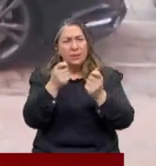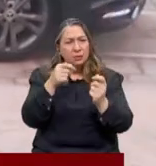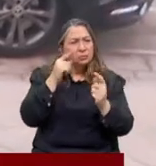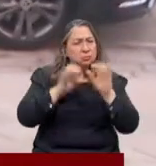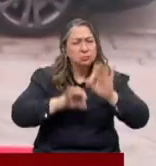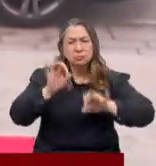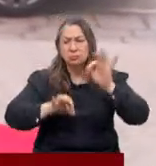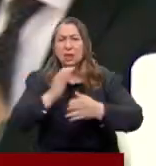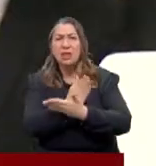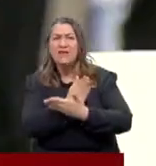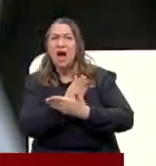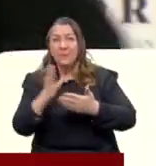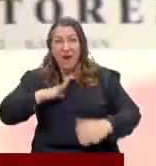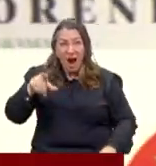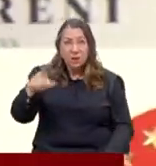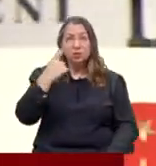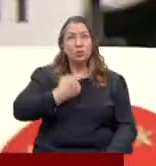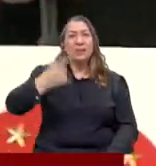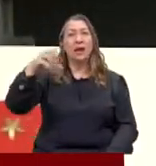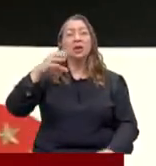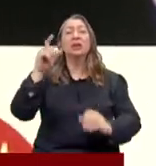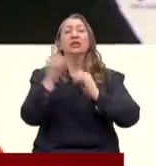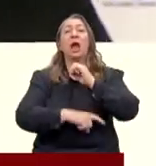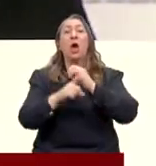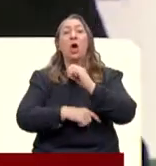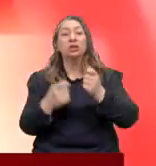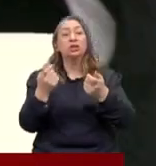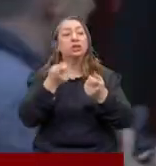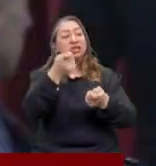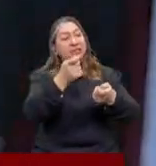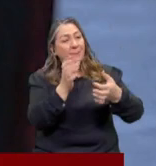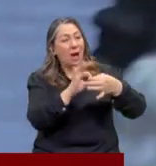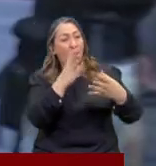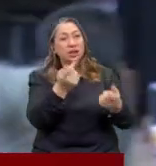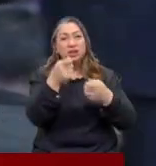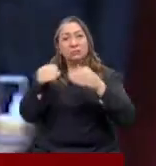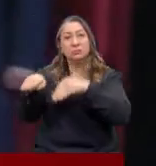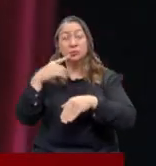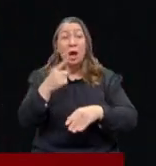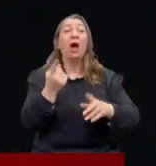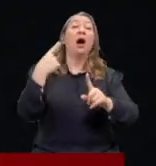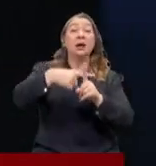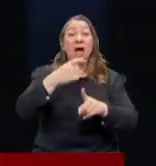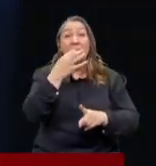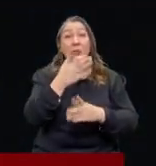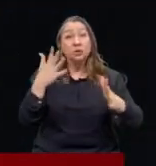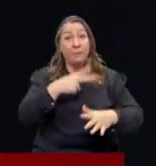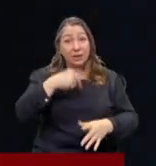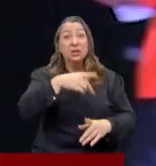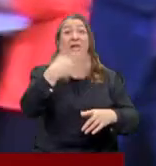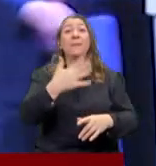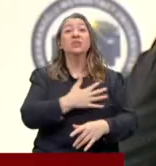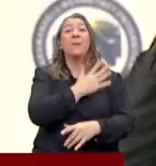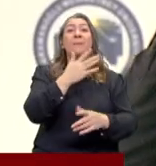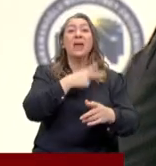teftiş sürerken Cumhurbaşkanı Erdoğan terör aparatları istihdam ediliyor cümlesini kurdu. Dahası Ankara Büyükşehir Belediyesi ve diğer